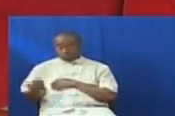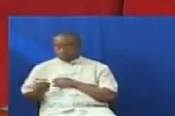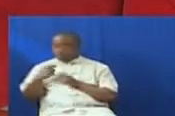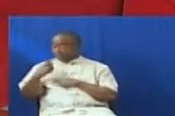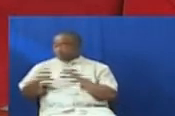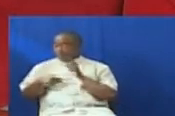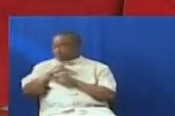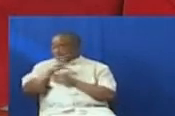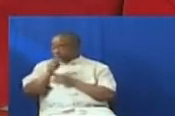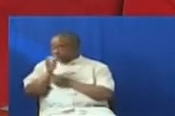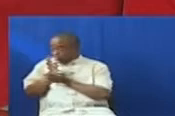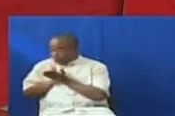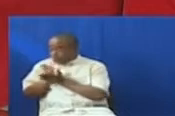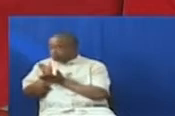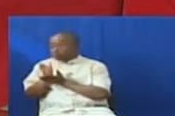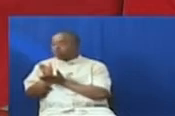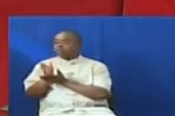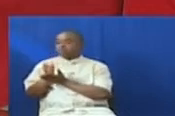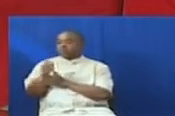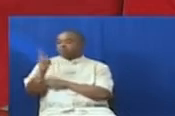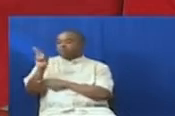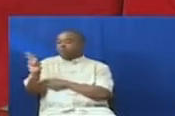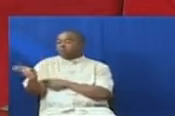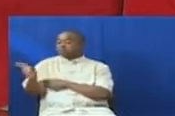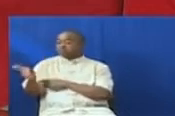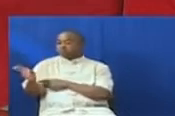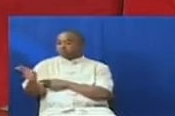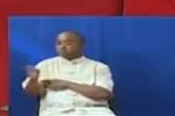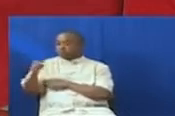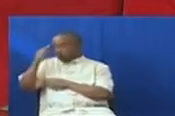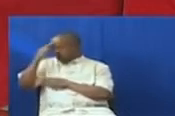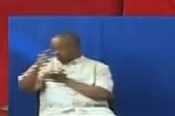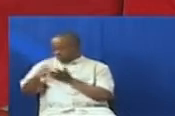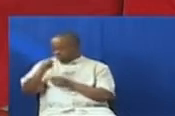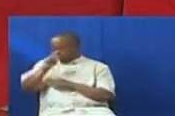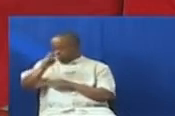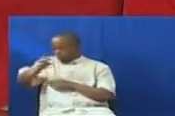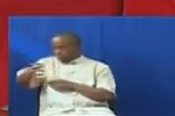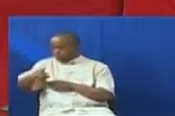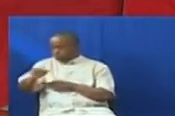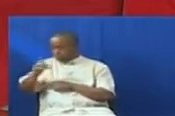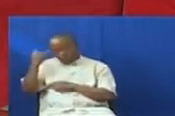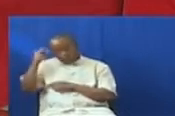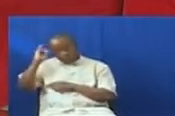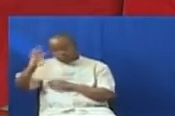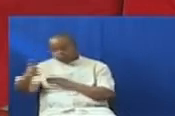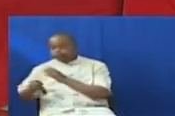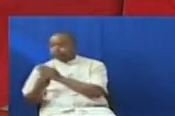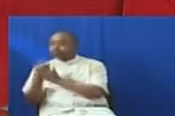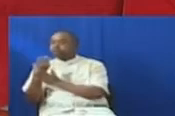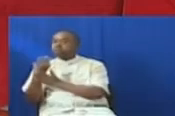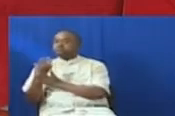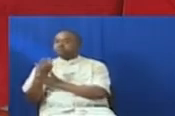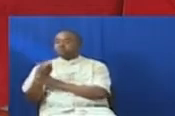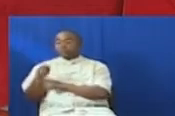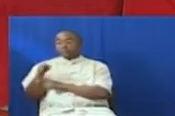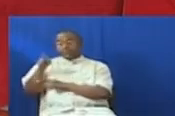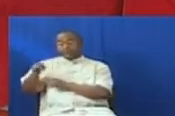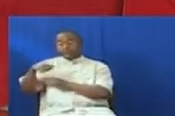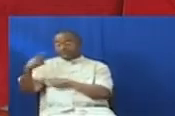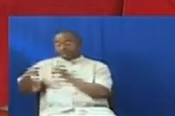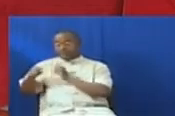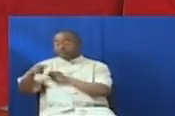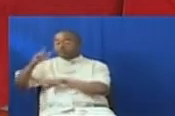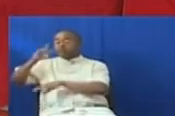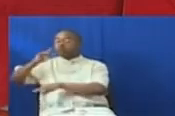inapitishwa na halmashauri ni miradi ambayo imeibuliwa na wananchi. Ni miradi inayogusa maisha